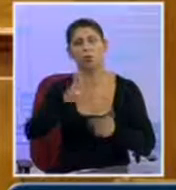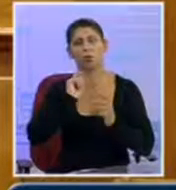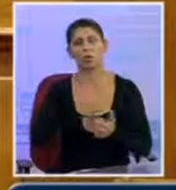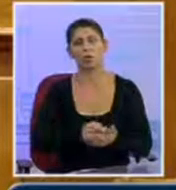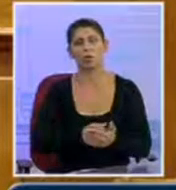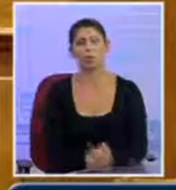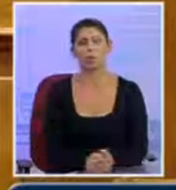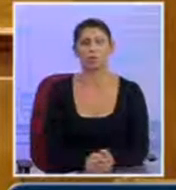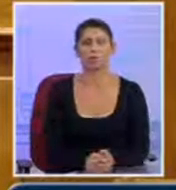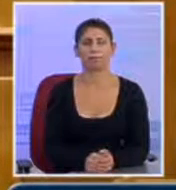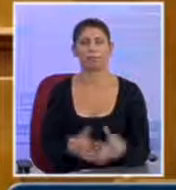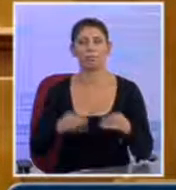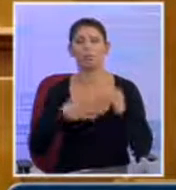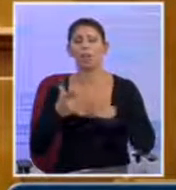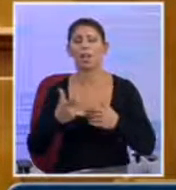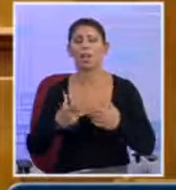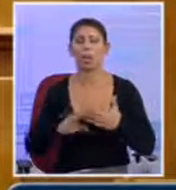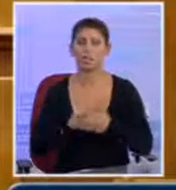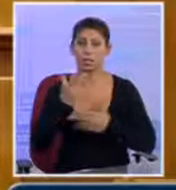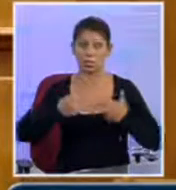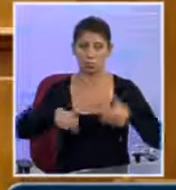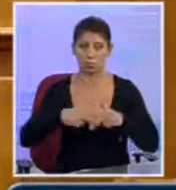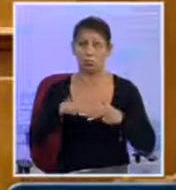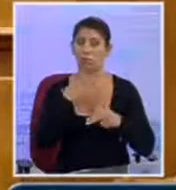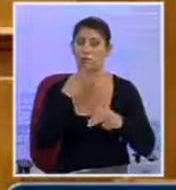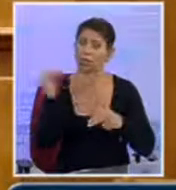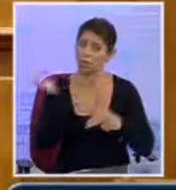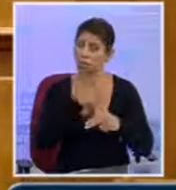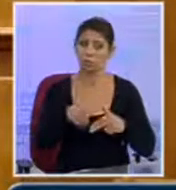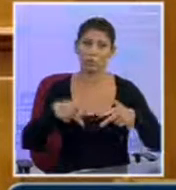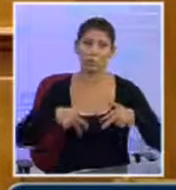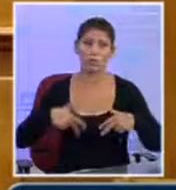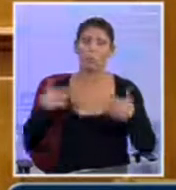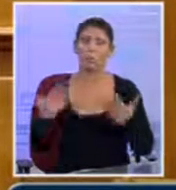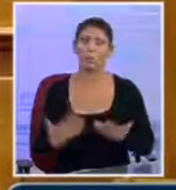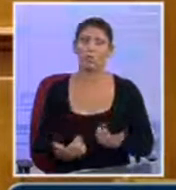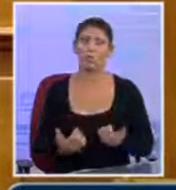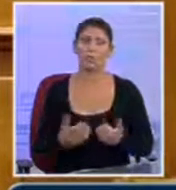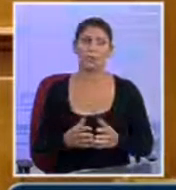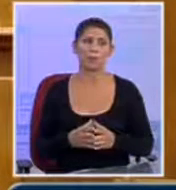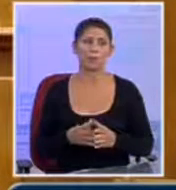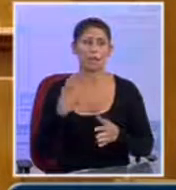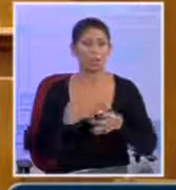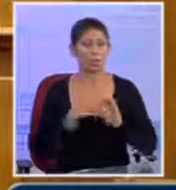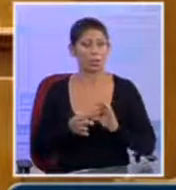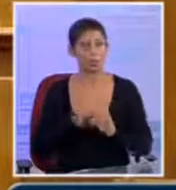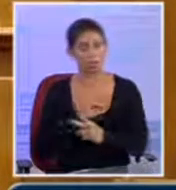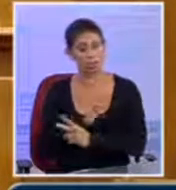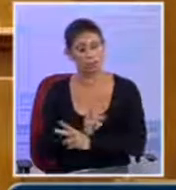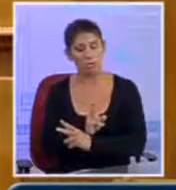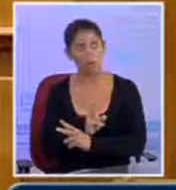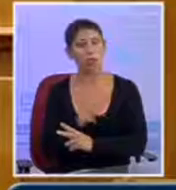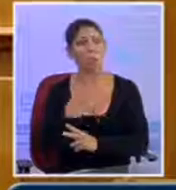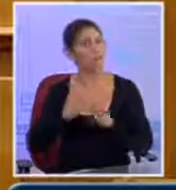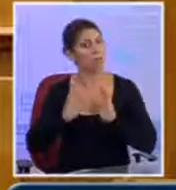γίνει άμεσα στο Υπουργείο, προκειμένου να υπάρχει ένα όργανο συμβουλευτικό το οποίο